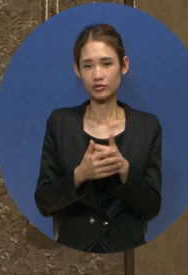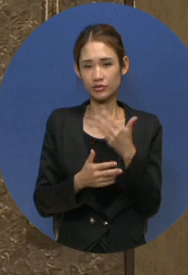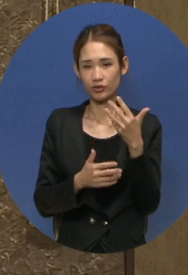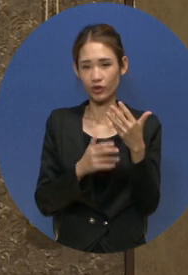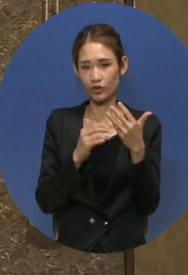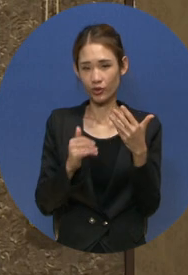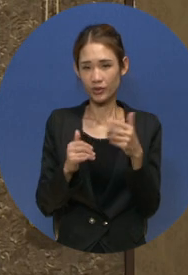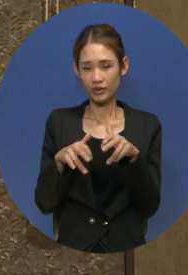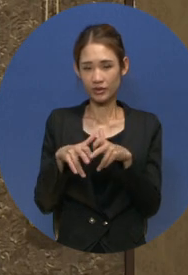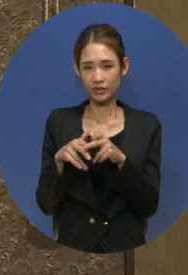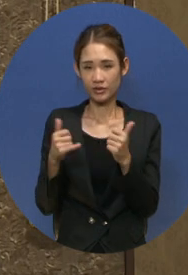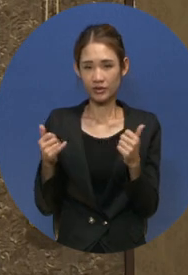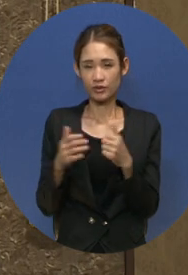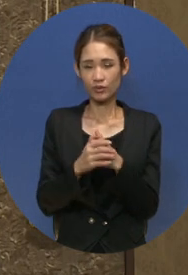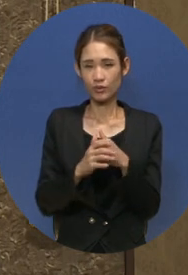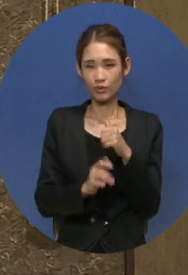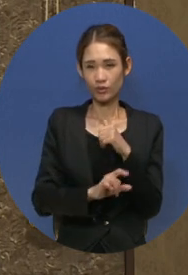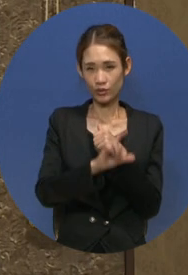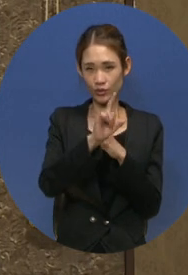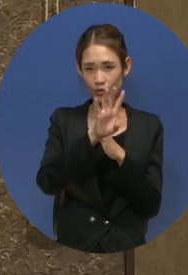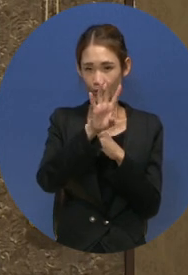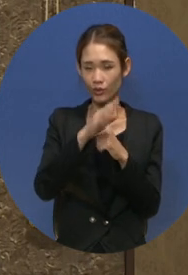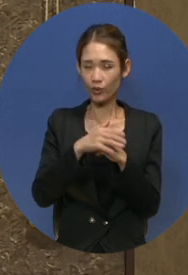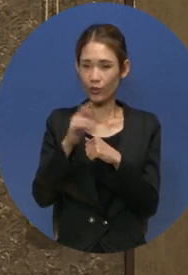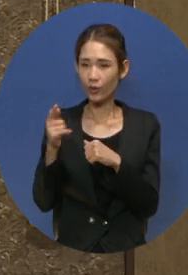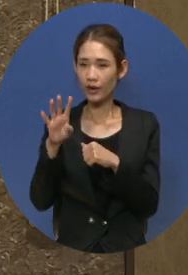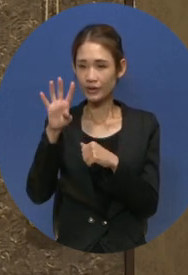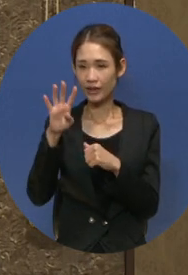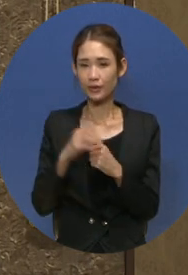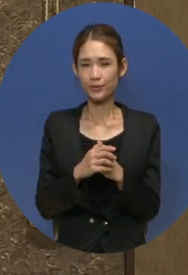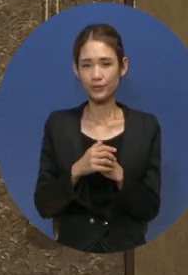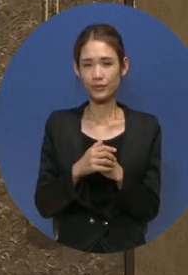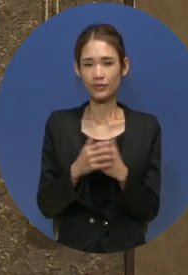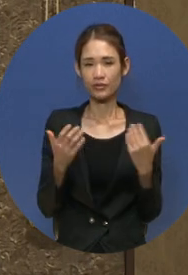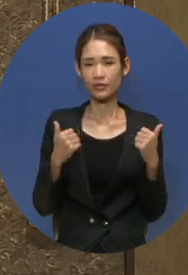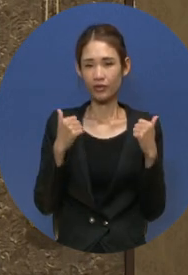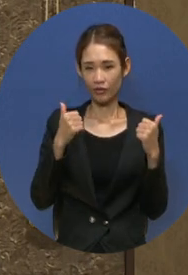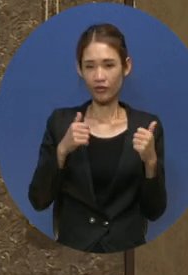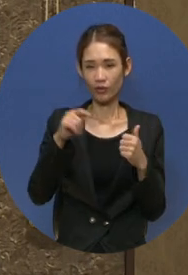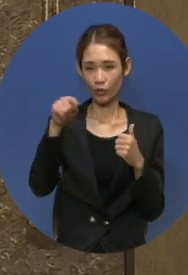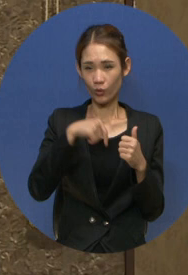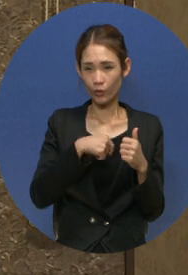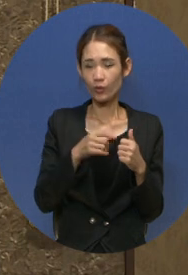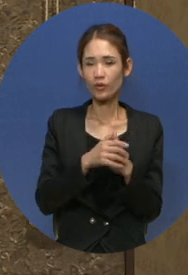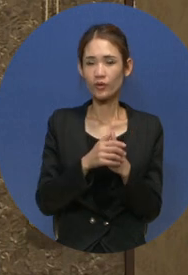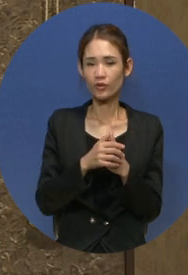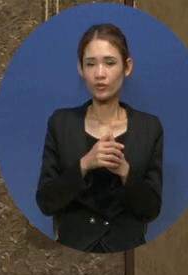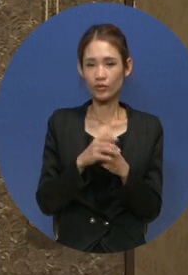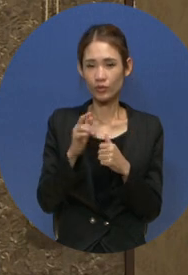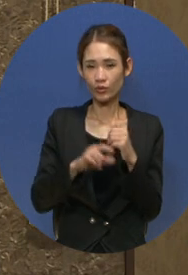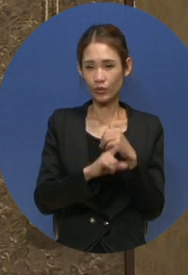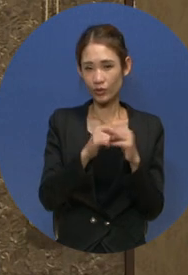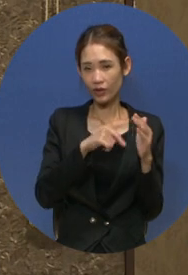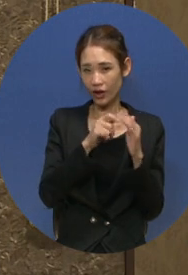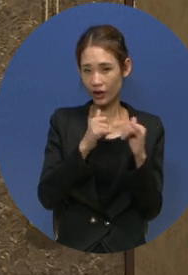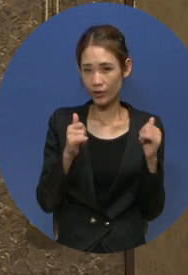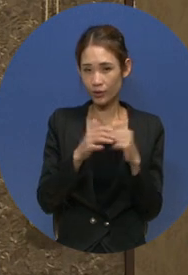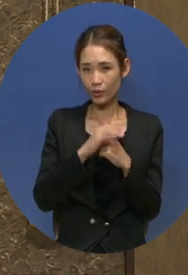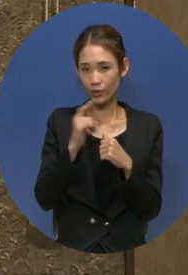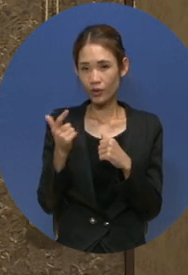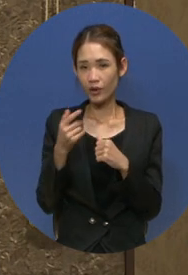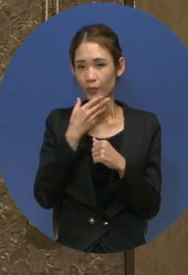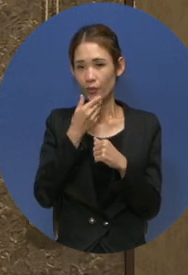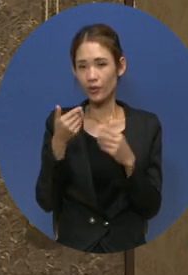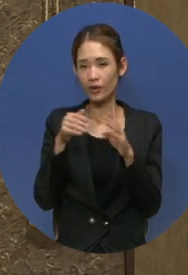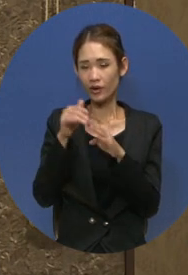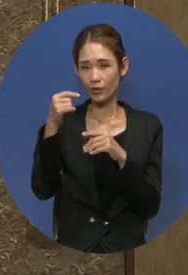8명의 장애인분들이 발달장애인분들이 오전에 4분, 오후에 4분 그 일을 열심히 하고 오시고 그 오전에 가신 분들은 오후에 복지관에